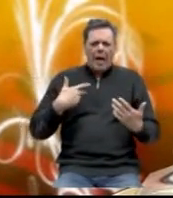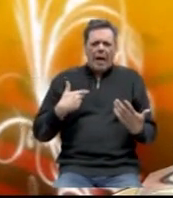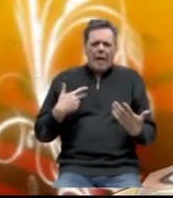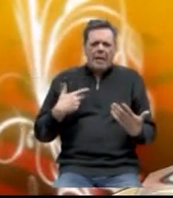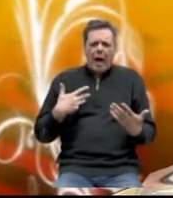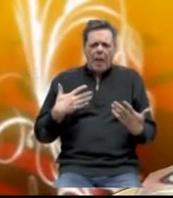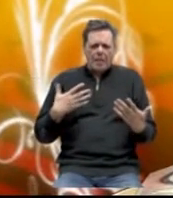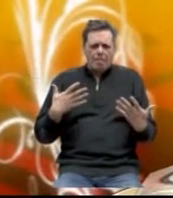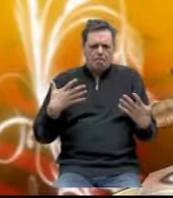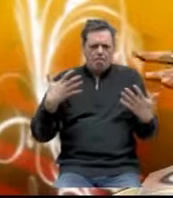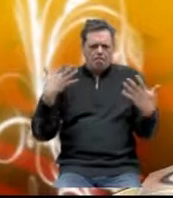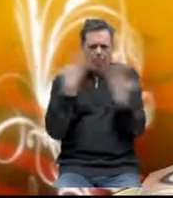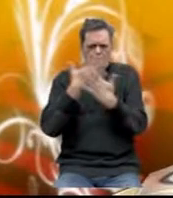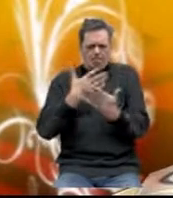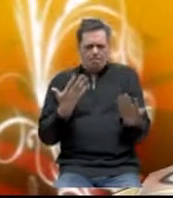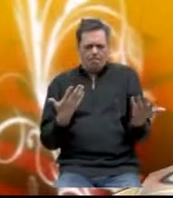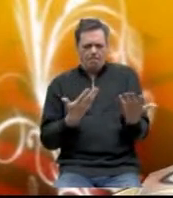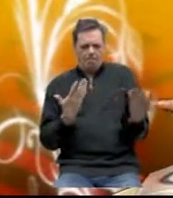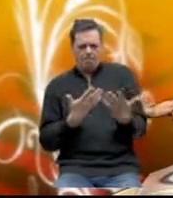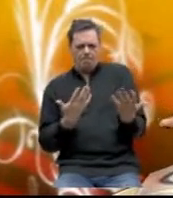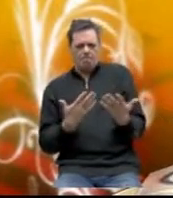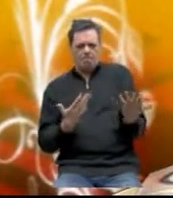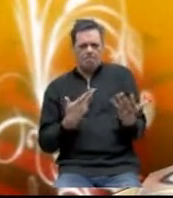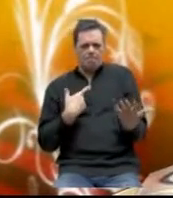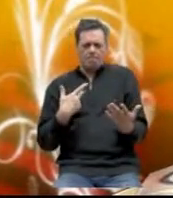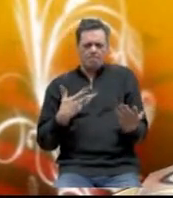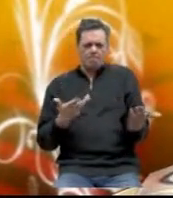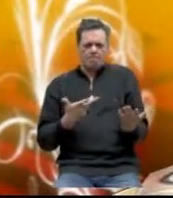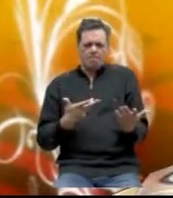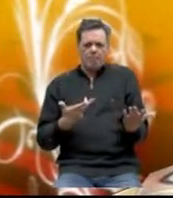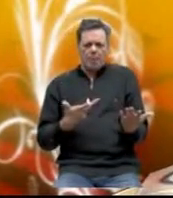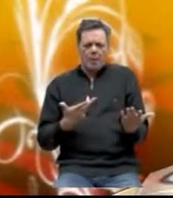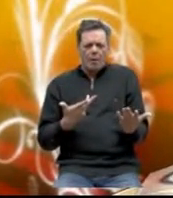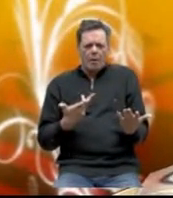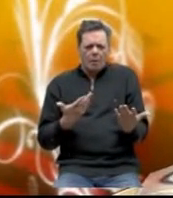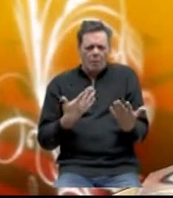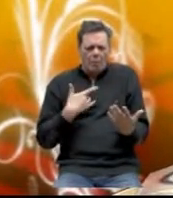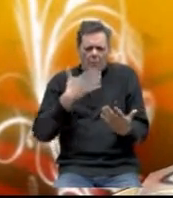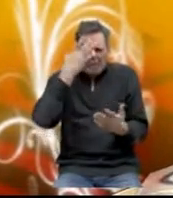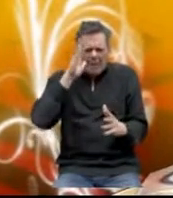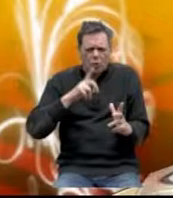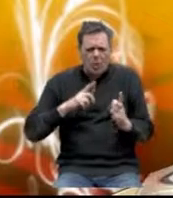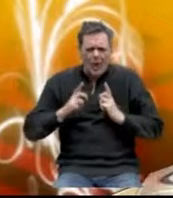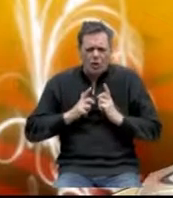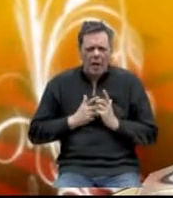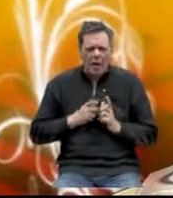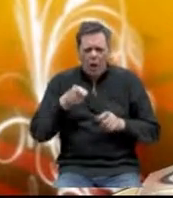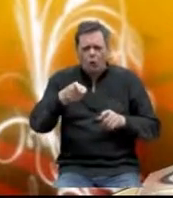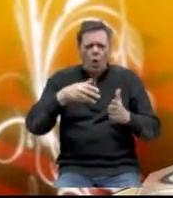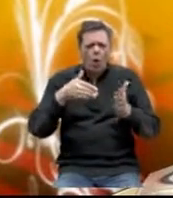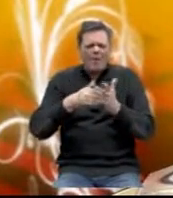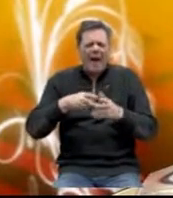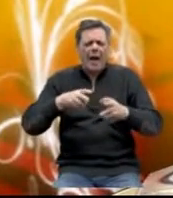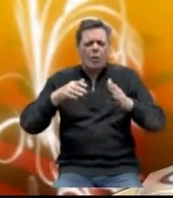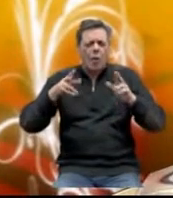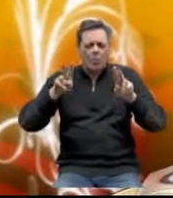ja sam malo naivac. Onaj hlebinac. Pa znademo šta nas čeka. Pa to treba zaista